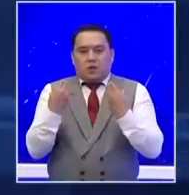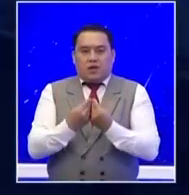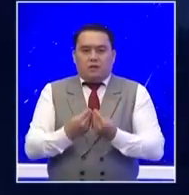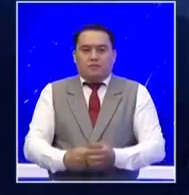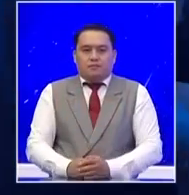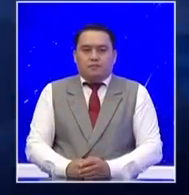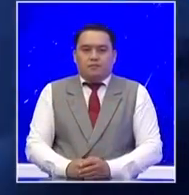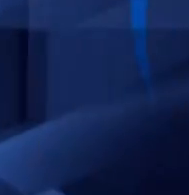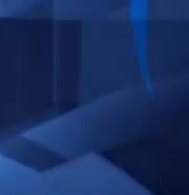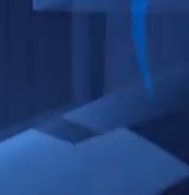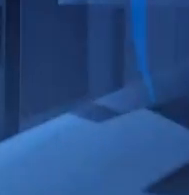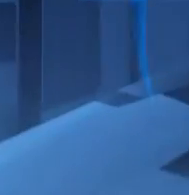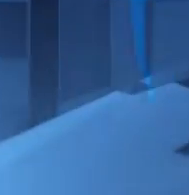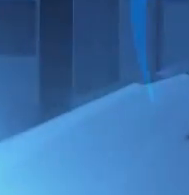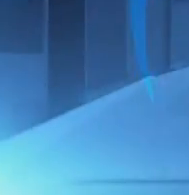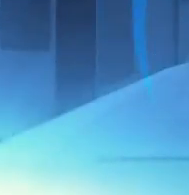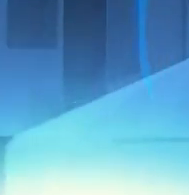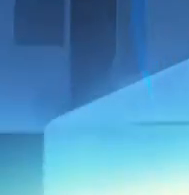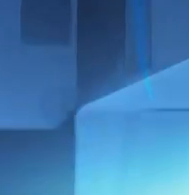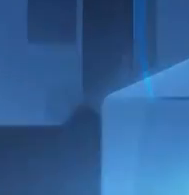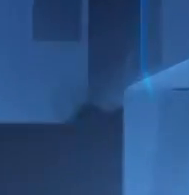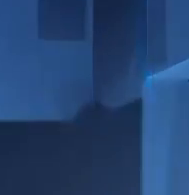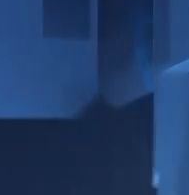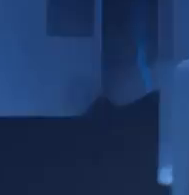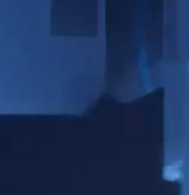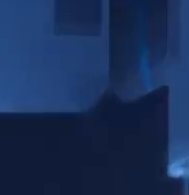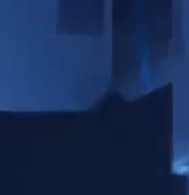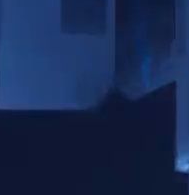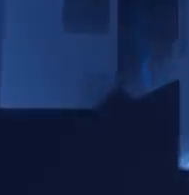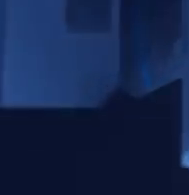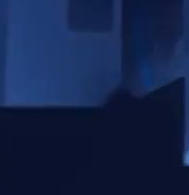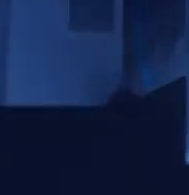региона. Ануар Амангельдинов, Жайк Курманбаев, телеканал ЖТСУ.